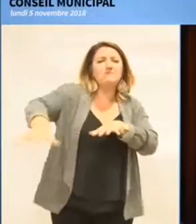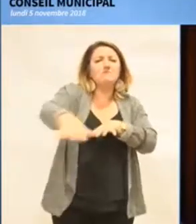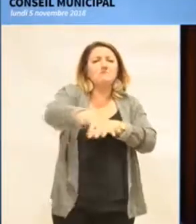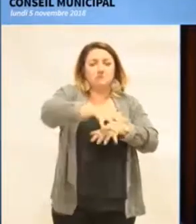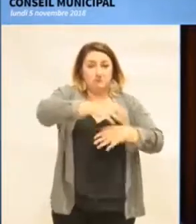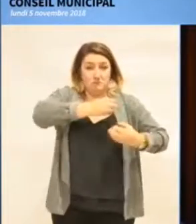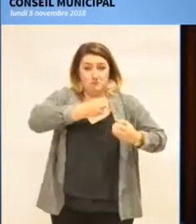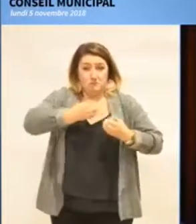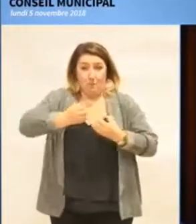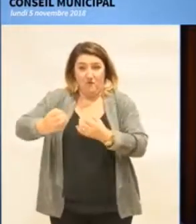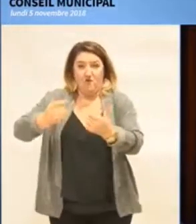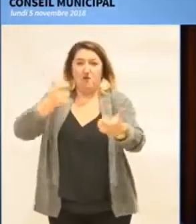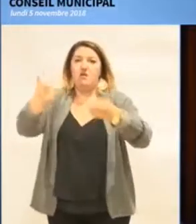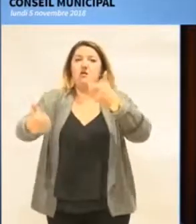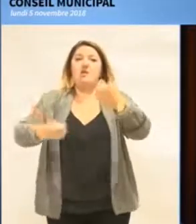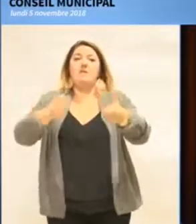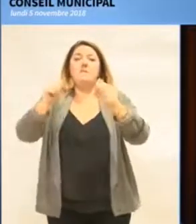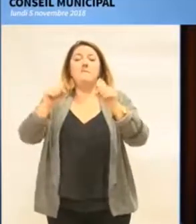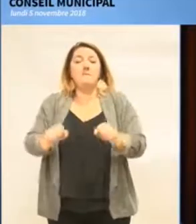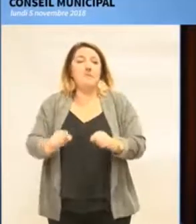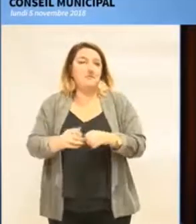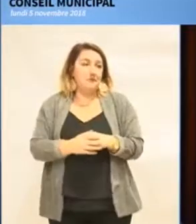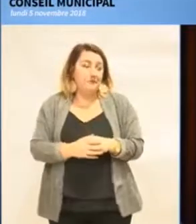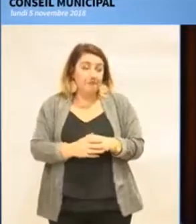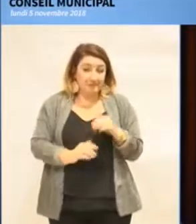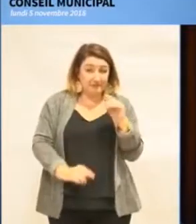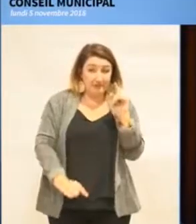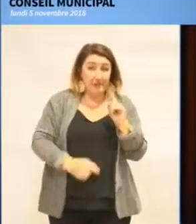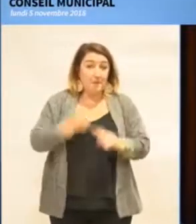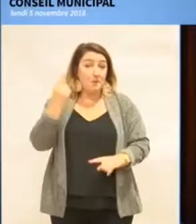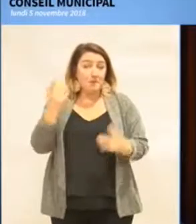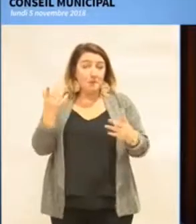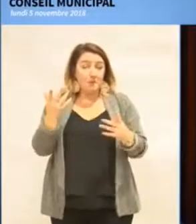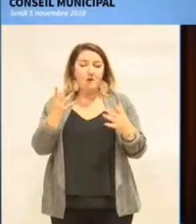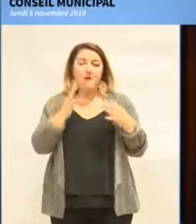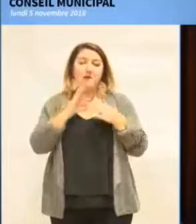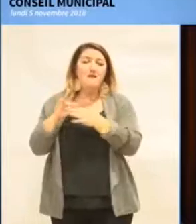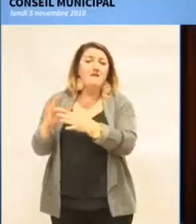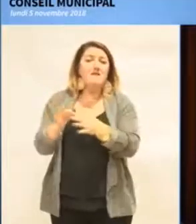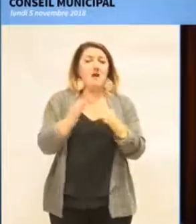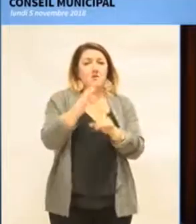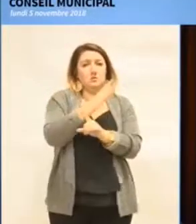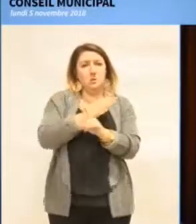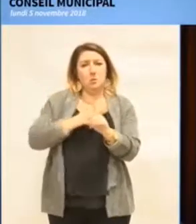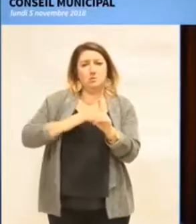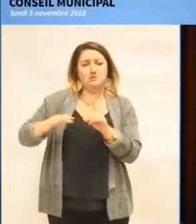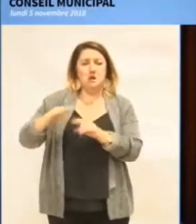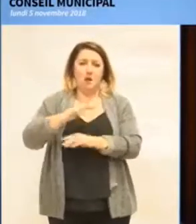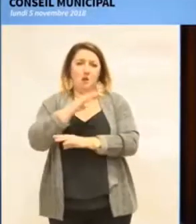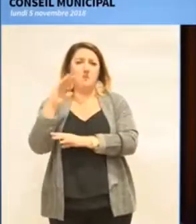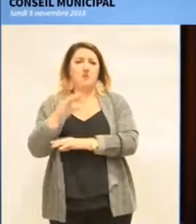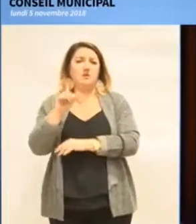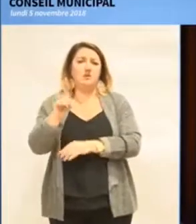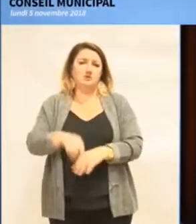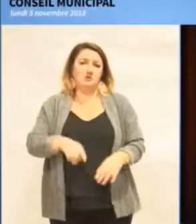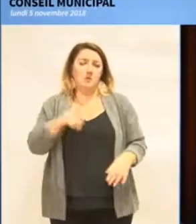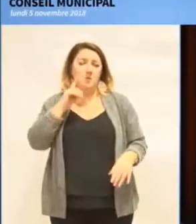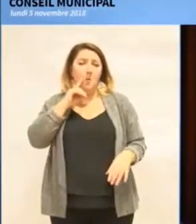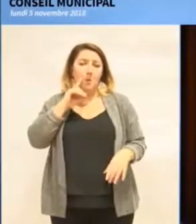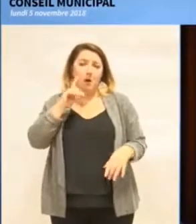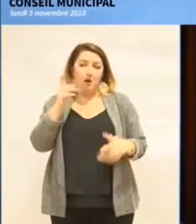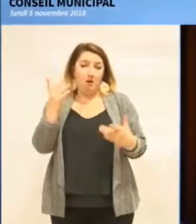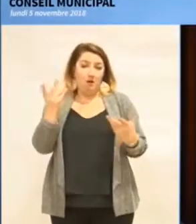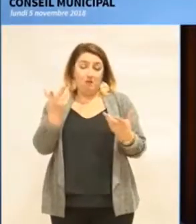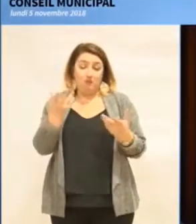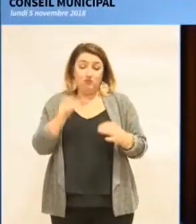d'un lien social que nous voulons maintenir ou renforcer, génère des dégâts absolument considérables. Dégâts qui ne sont pas toujours visibles, mais